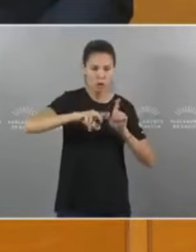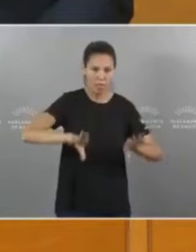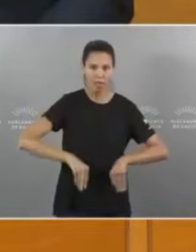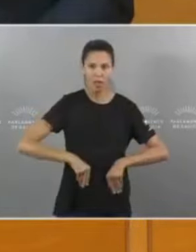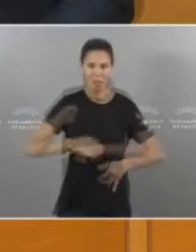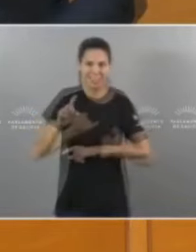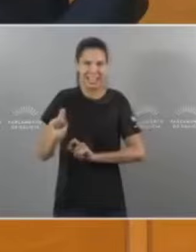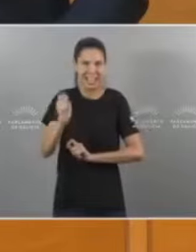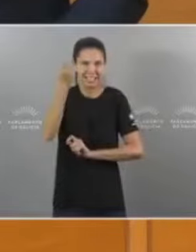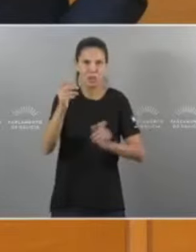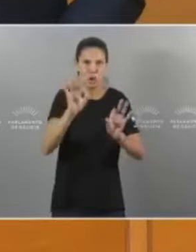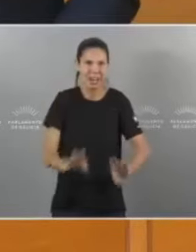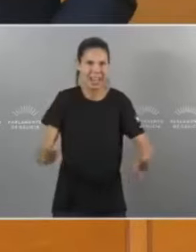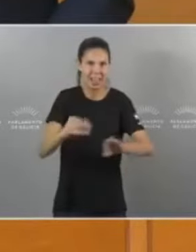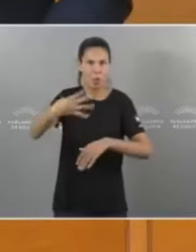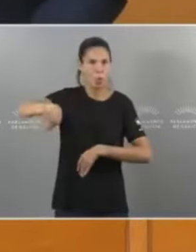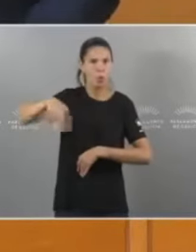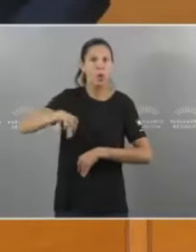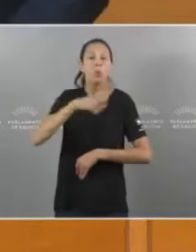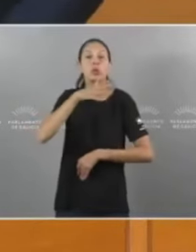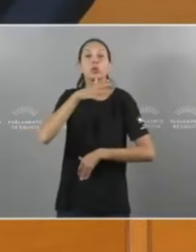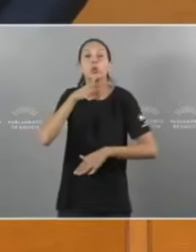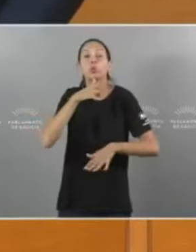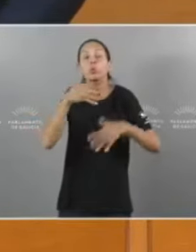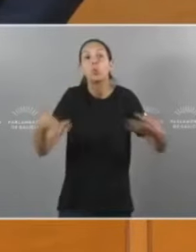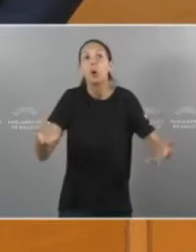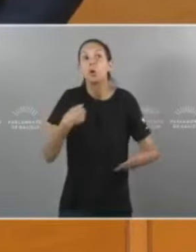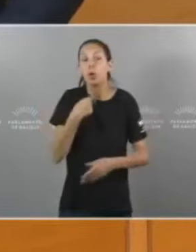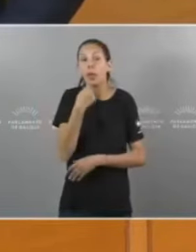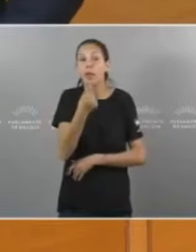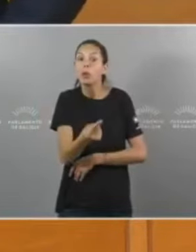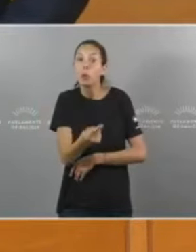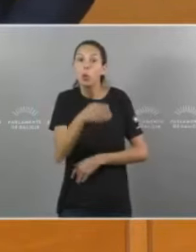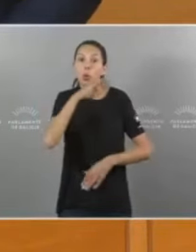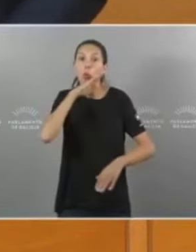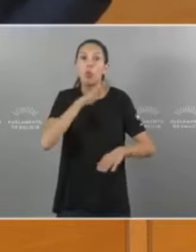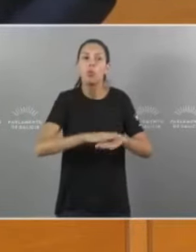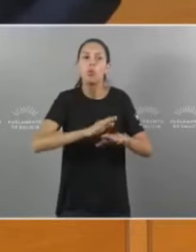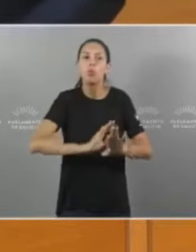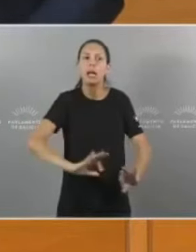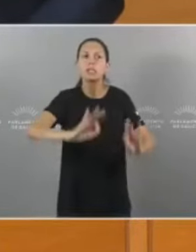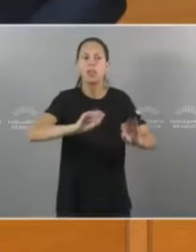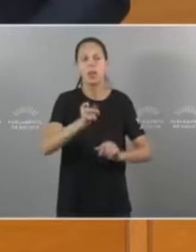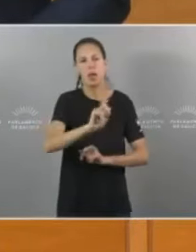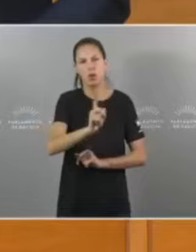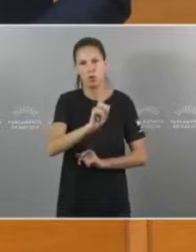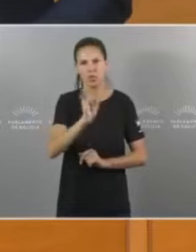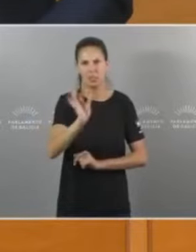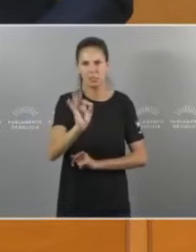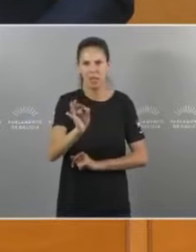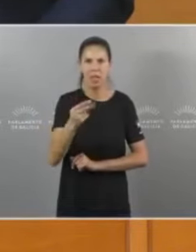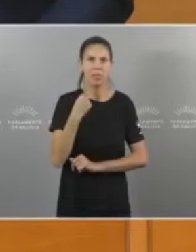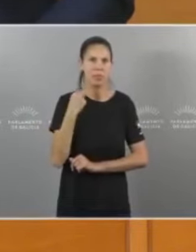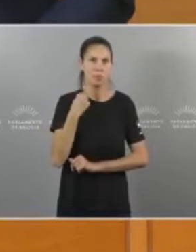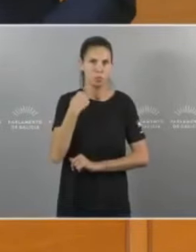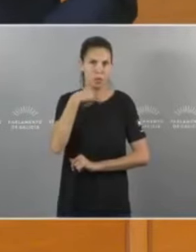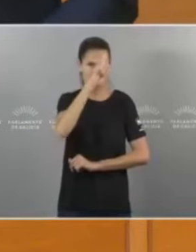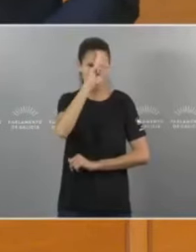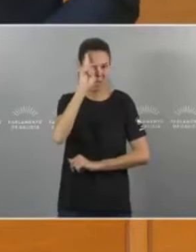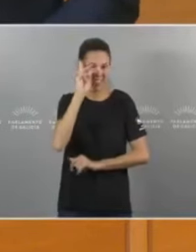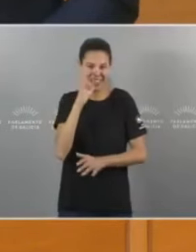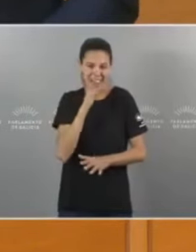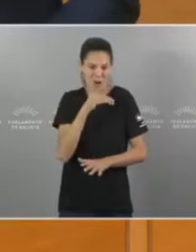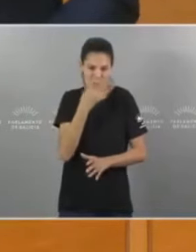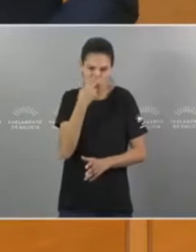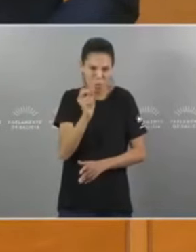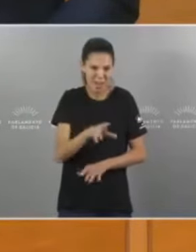cheos de competencias. As causas. Bueno, non llevo a decir que teñan a culpa exclusivamente. Certo que ese diputado estrela que teña en Madrid, que ora non lle es vale, nin para